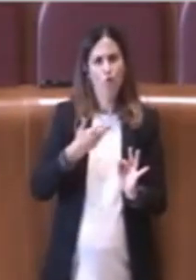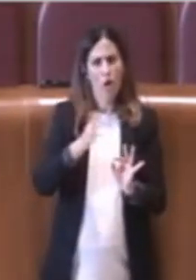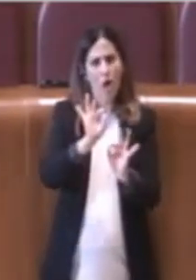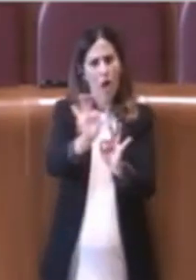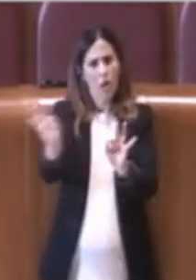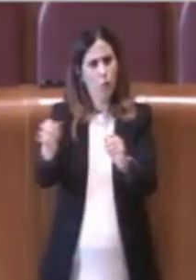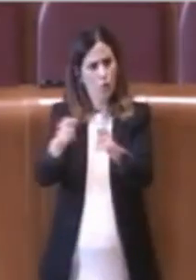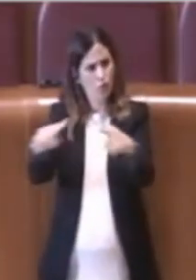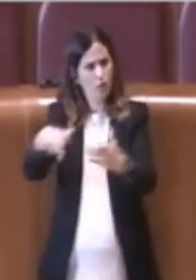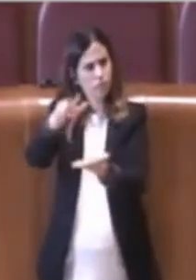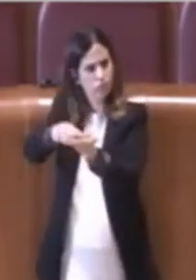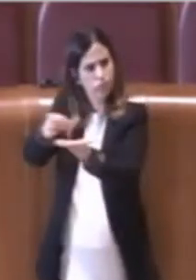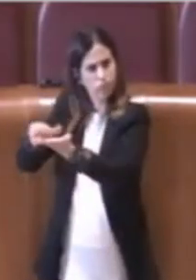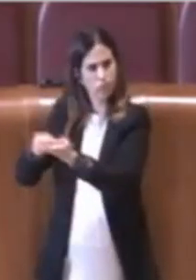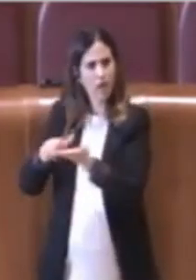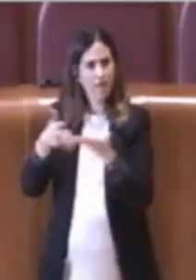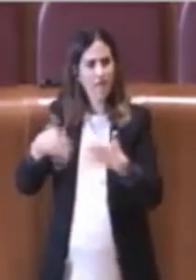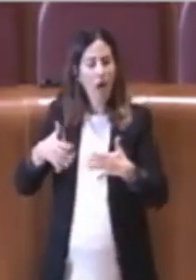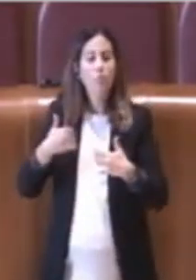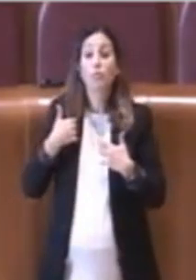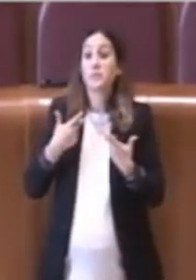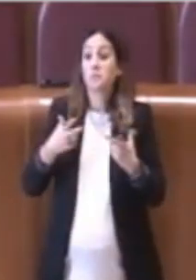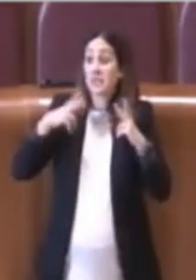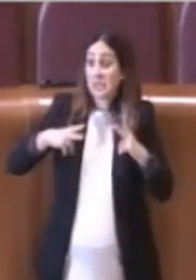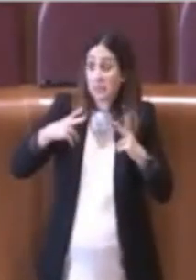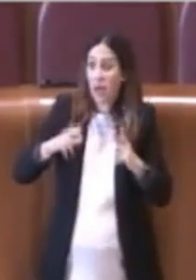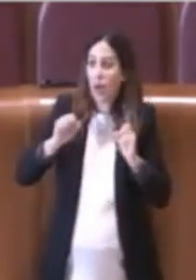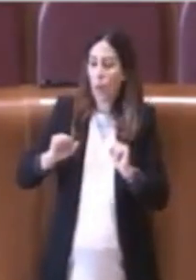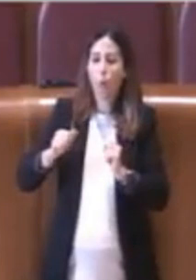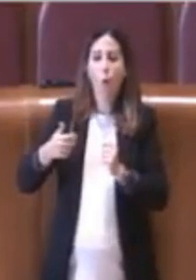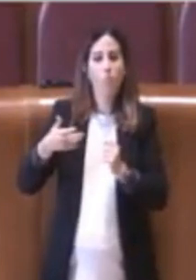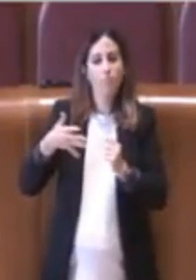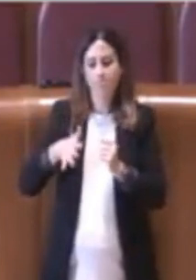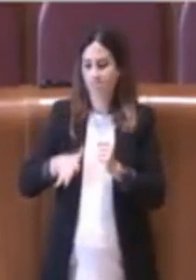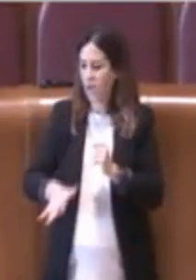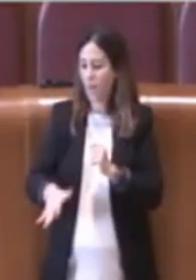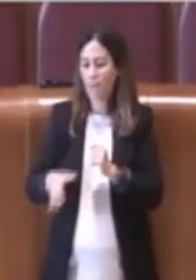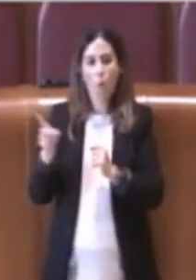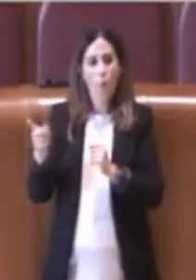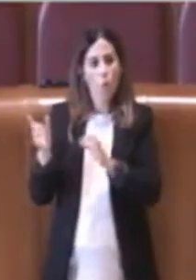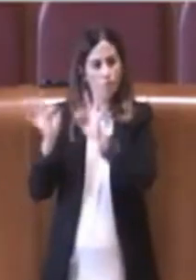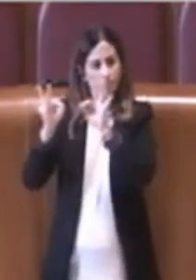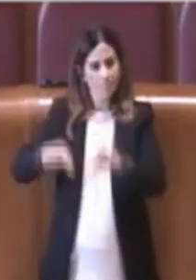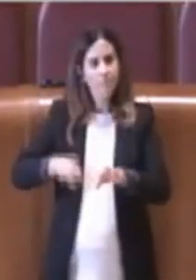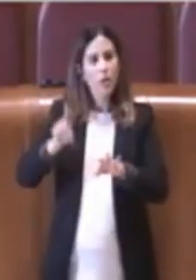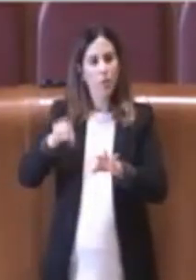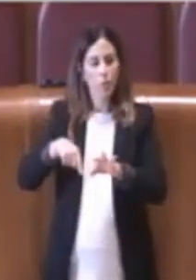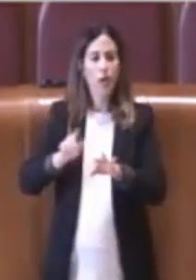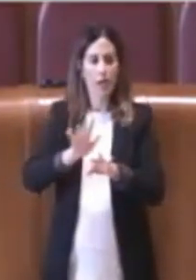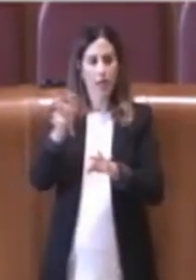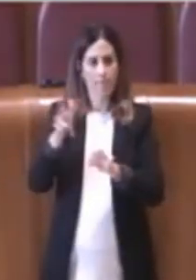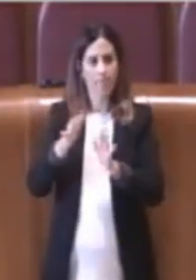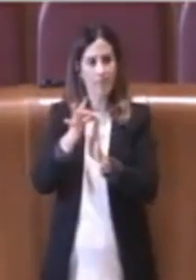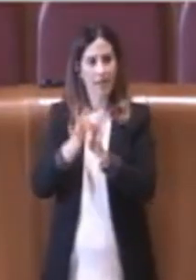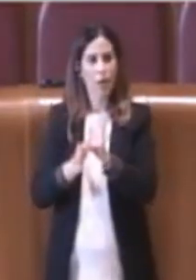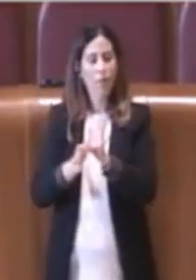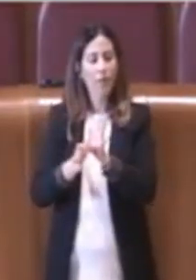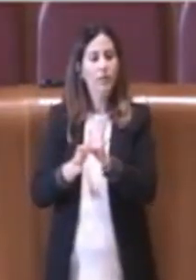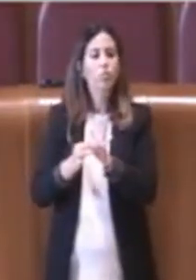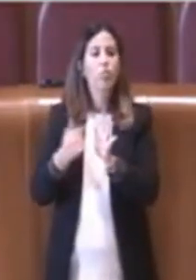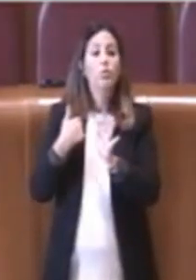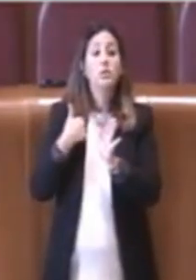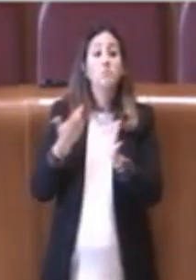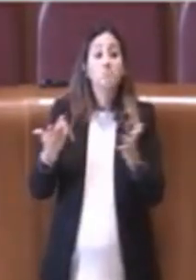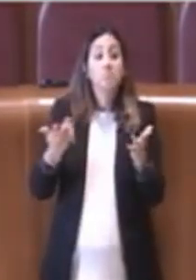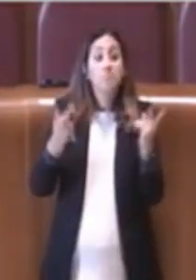auguro che possa arrivare in aula io devo dire che oggi sono davvero molto contento sono molto contento perché questa